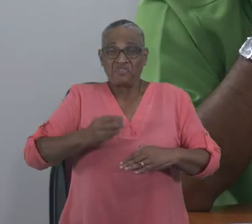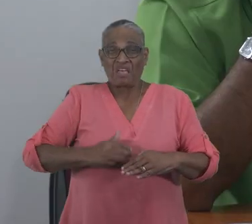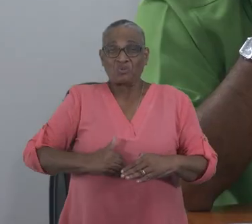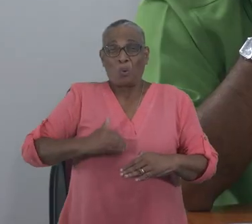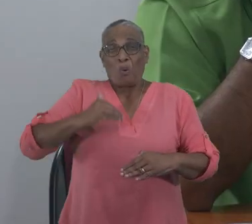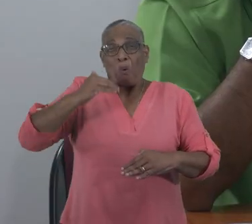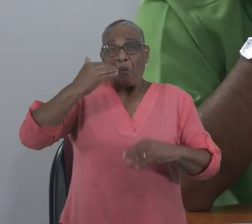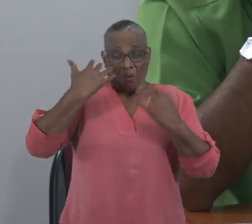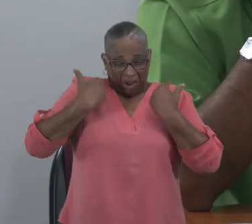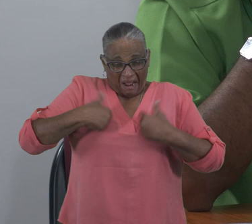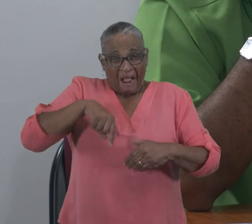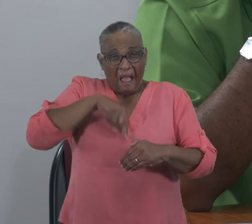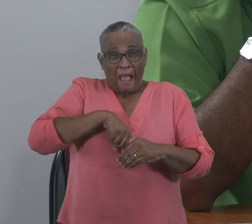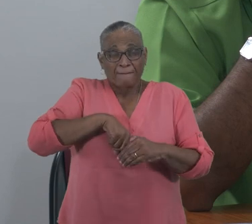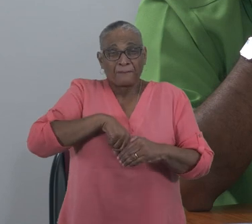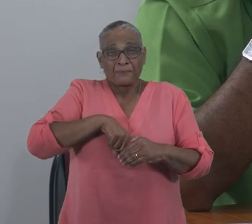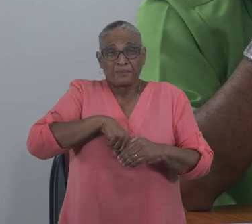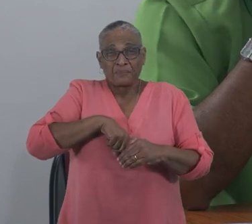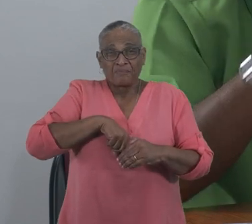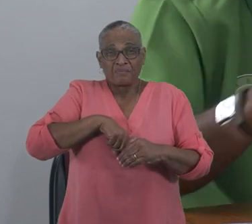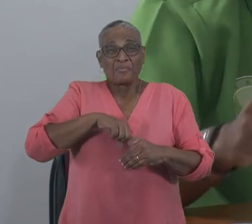dingen, die,